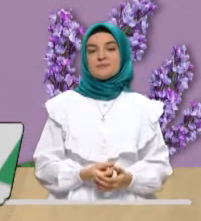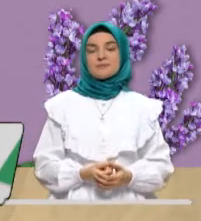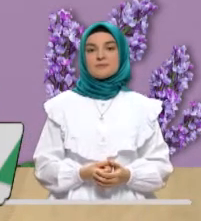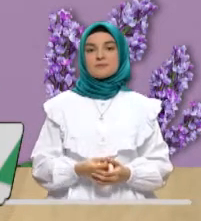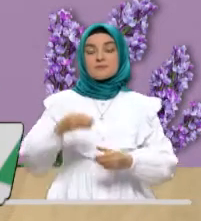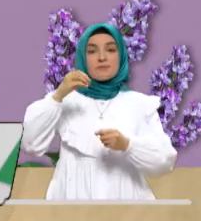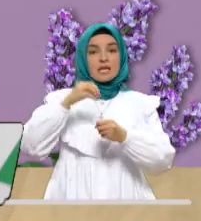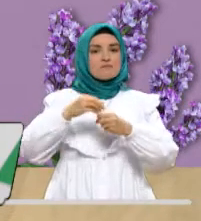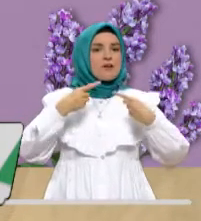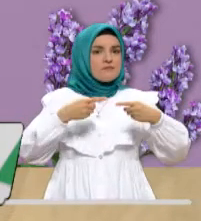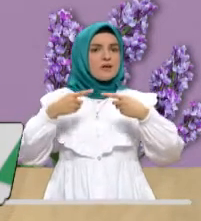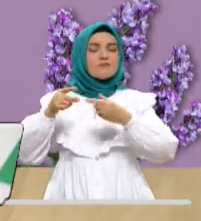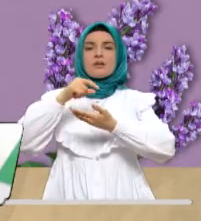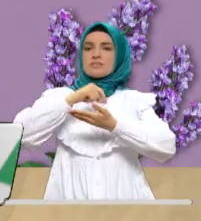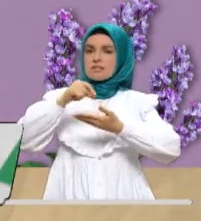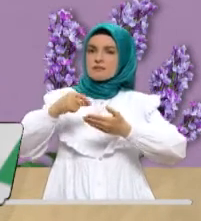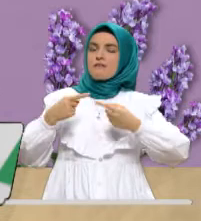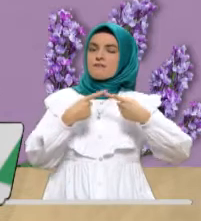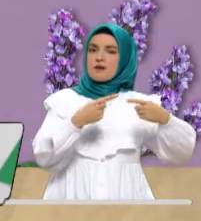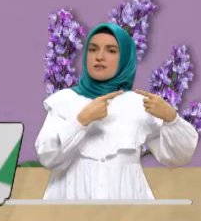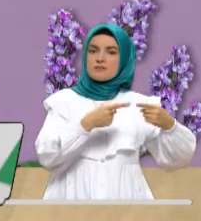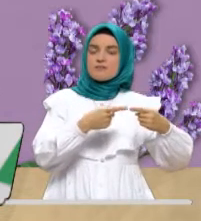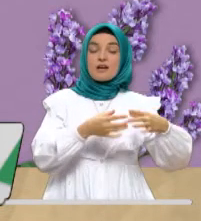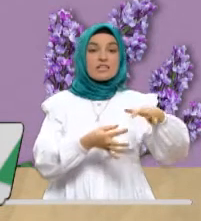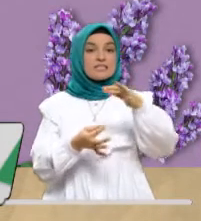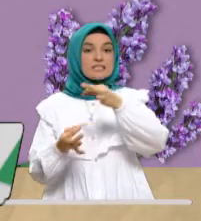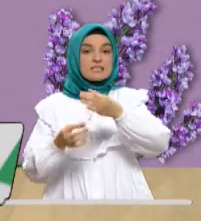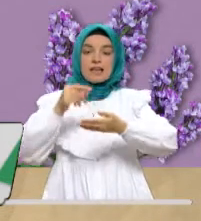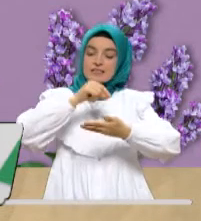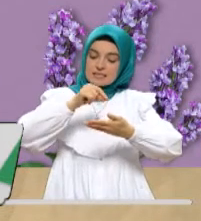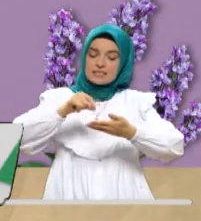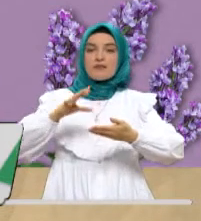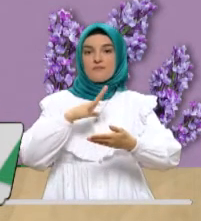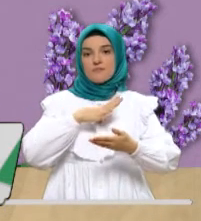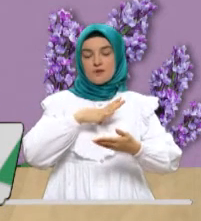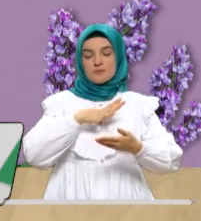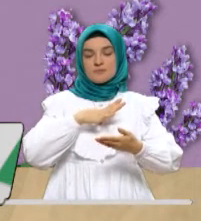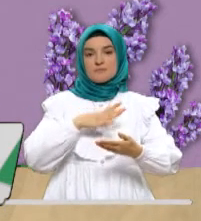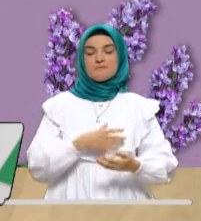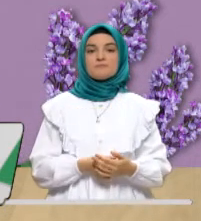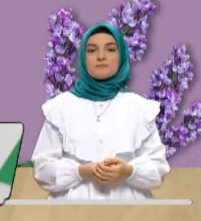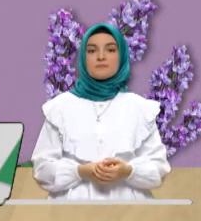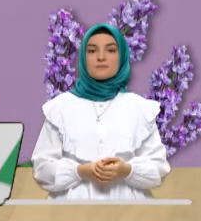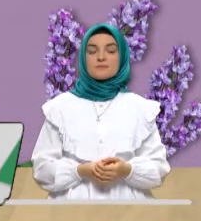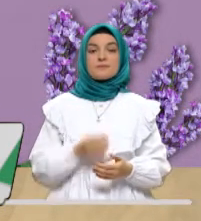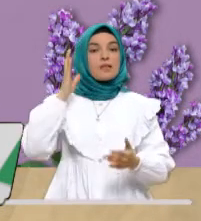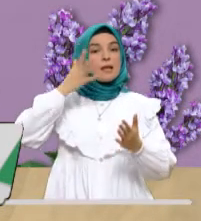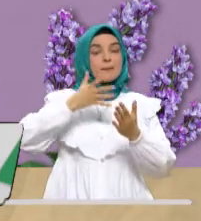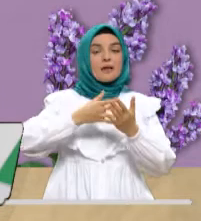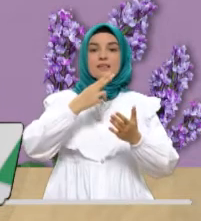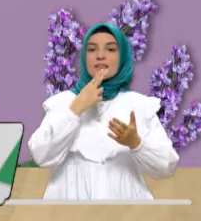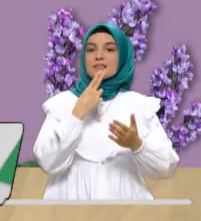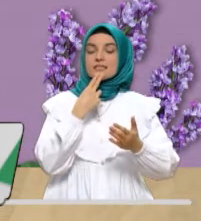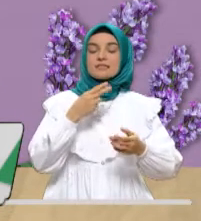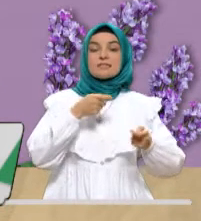İçerisinde farklı yazarların, farklı bilim insanlarının kaleme aldığı yazılar var. Birkaç başlığı söyleyeyim. İbadet ve kadın, eğitim